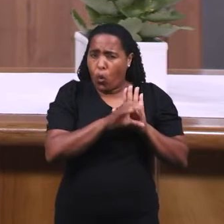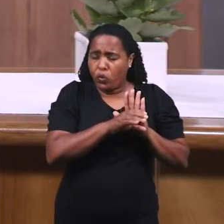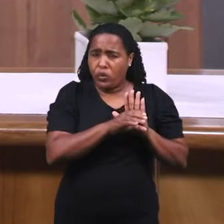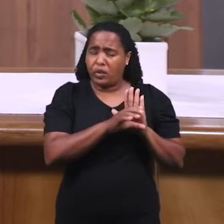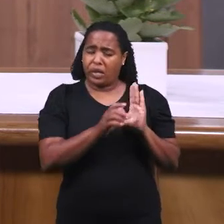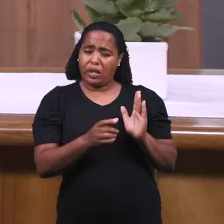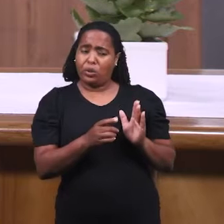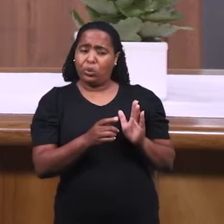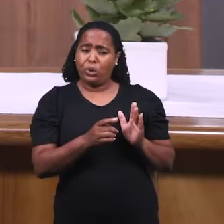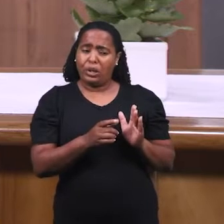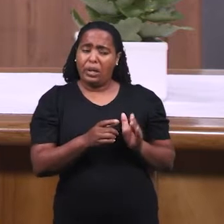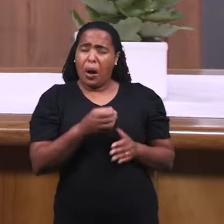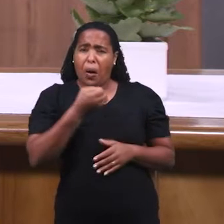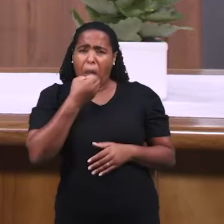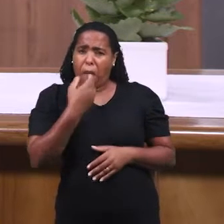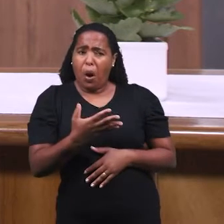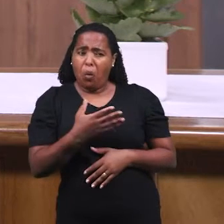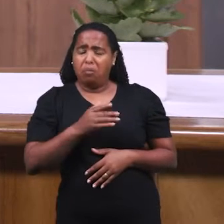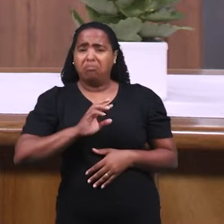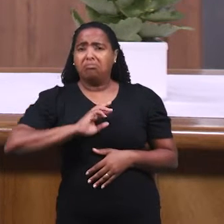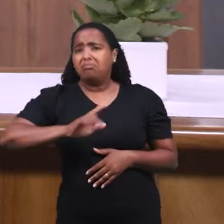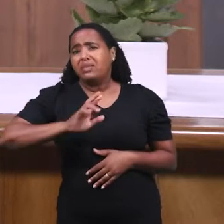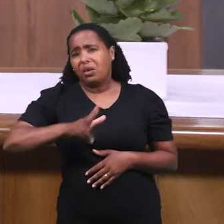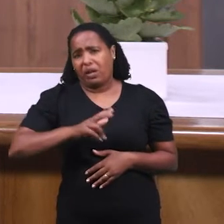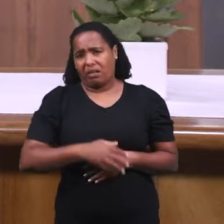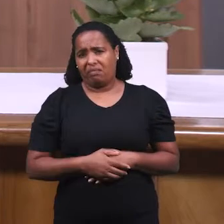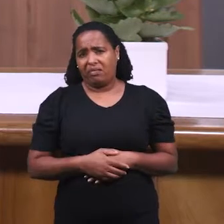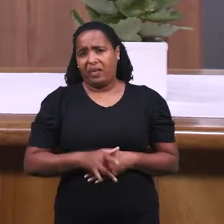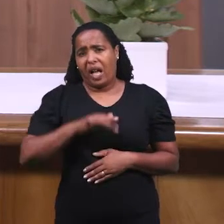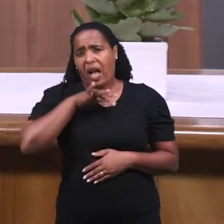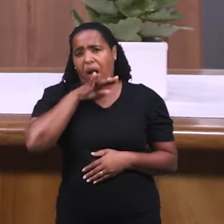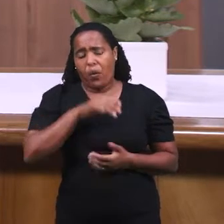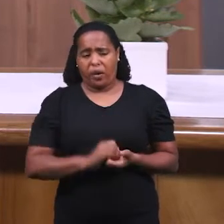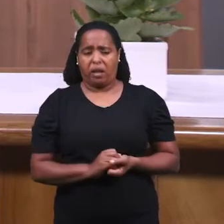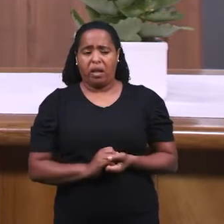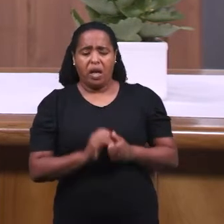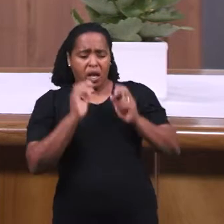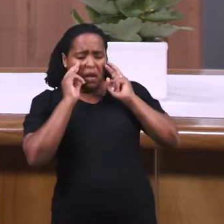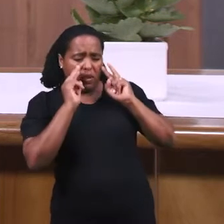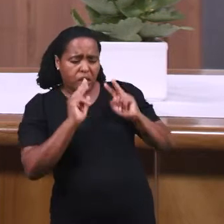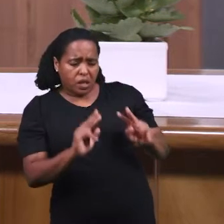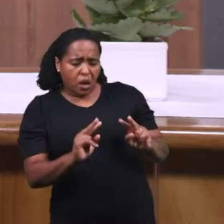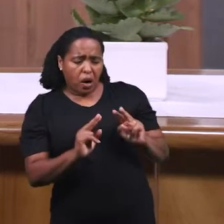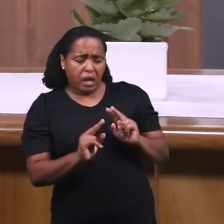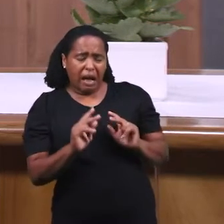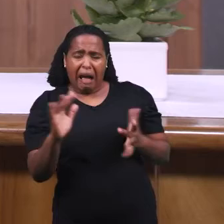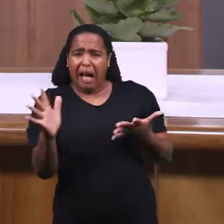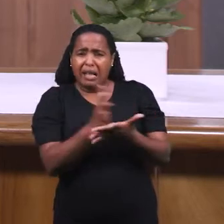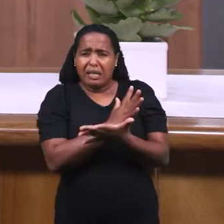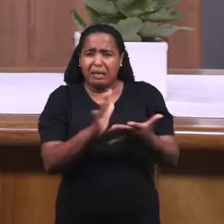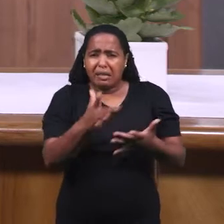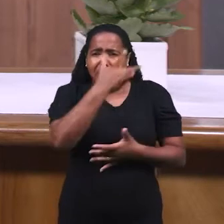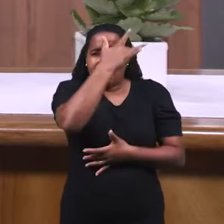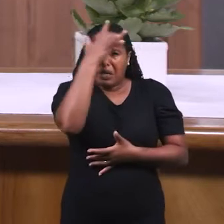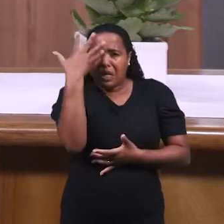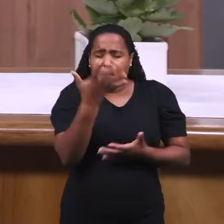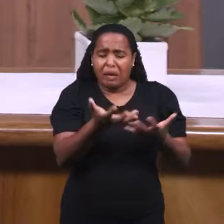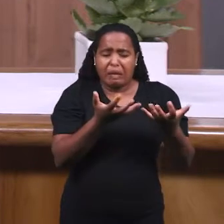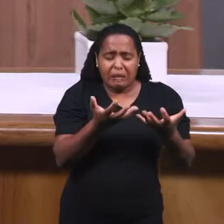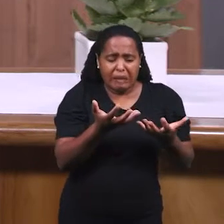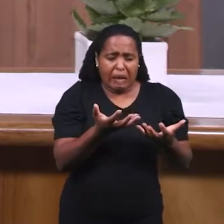очень неопределенный, потому что мы видим много, да, сегодня. Потому что люди дружат из-за того, что ты